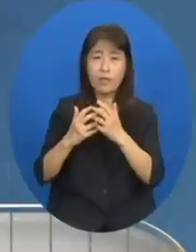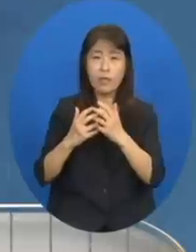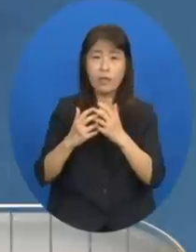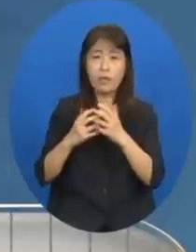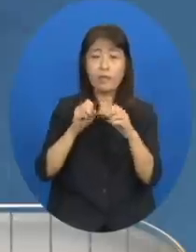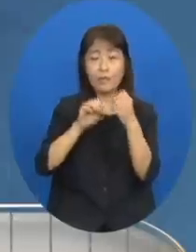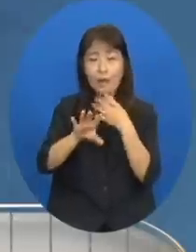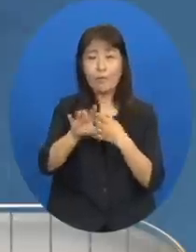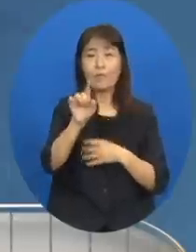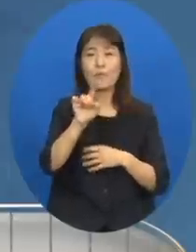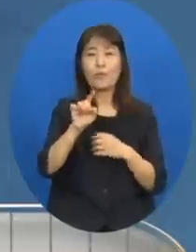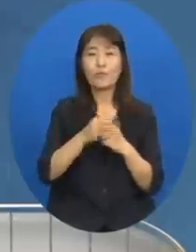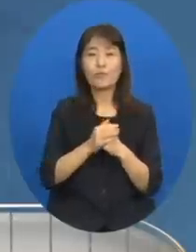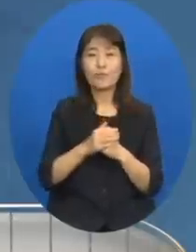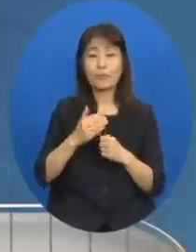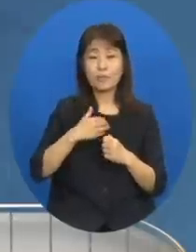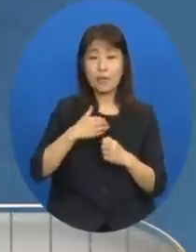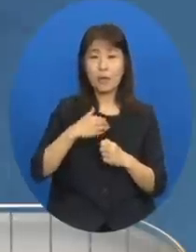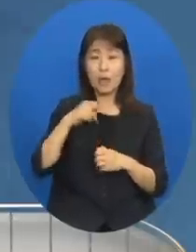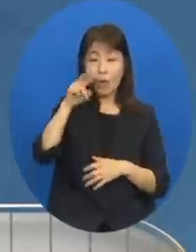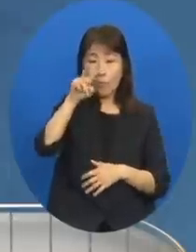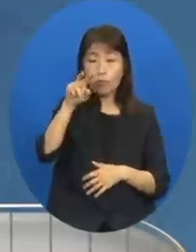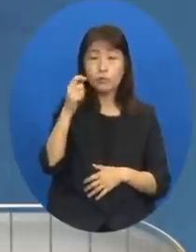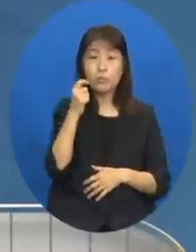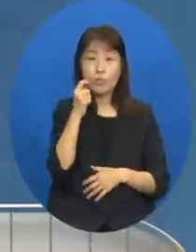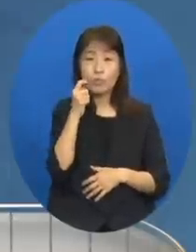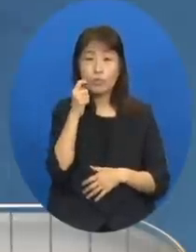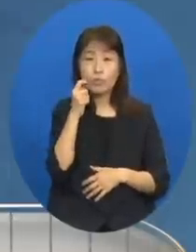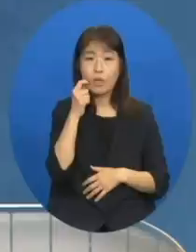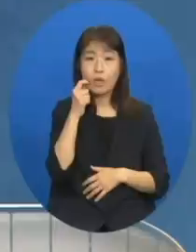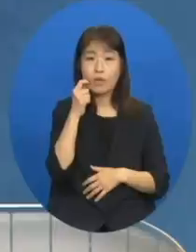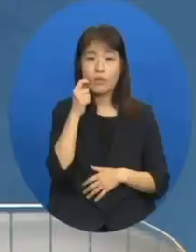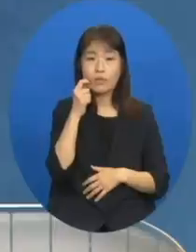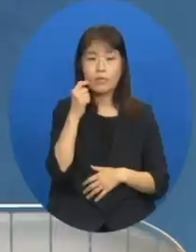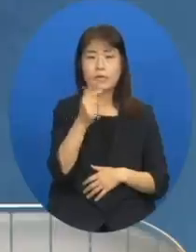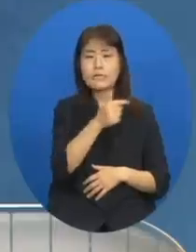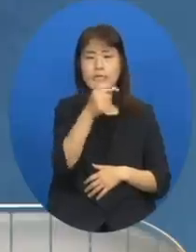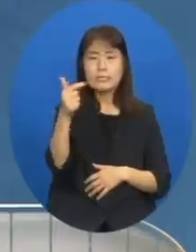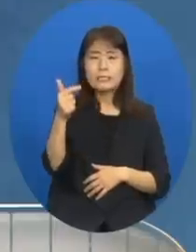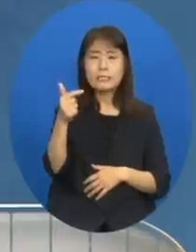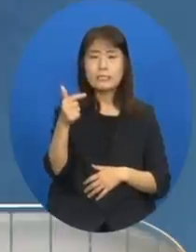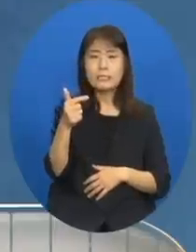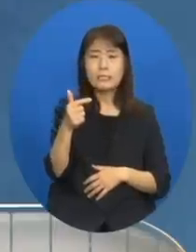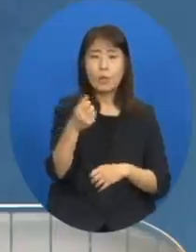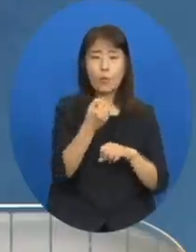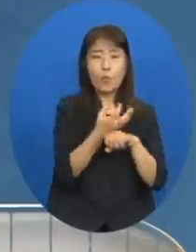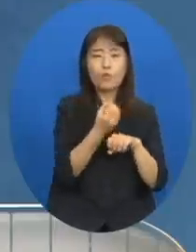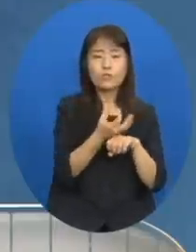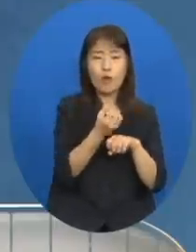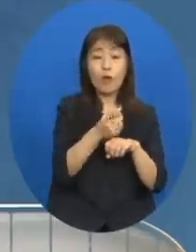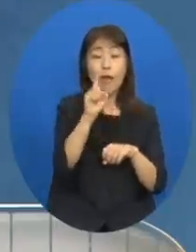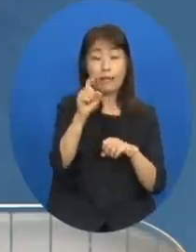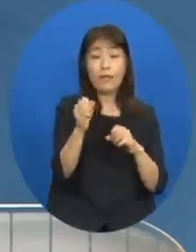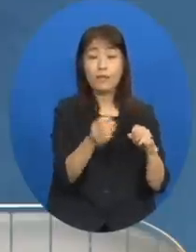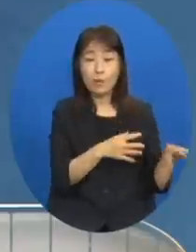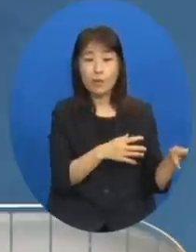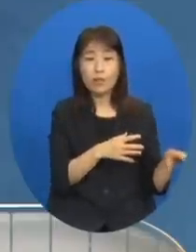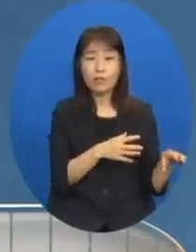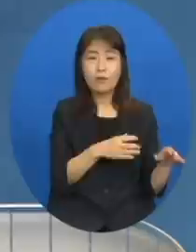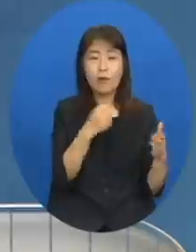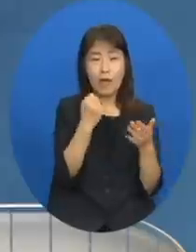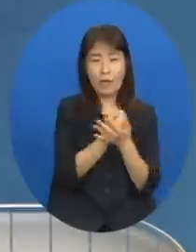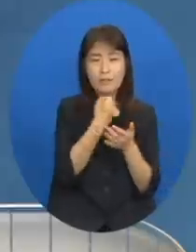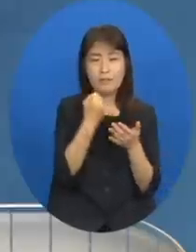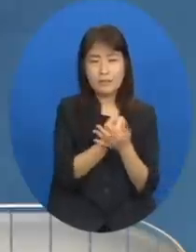대답했어요 제가 앞을 보지 못하는 것은 큰 보석 하나를 잃어버린 것 같은 그런 아쉬움과